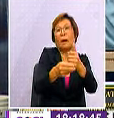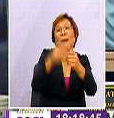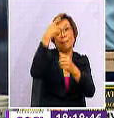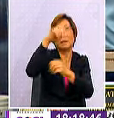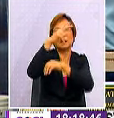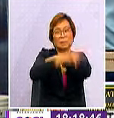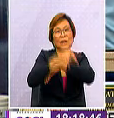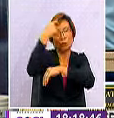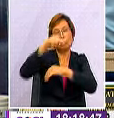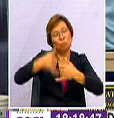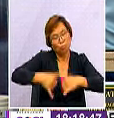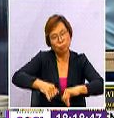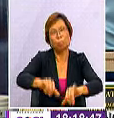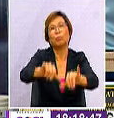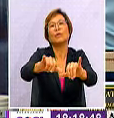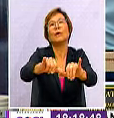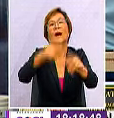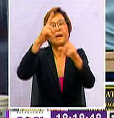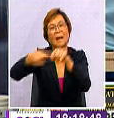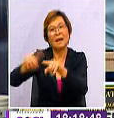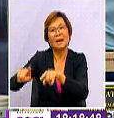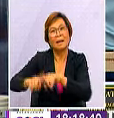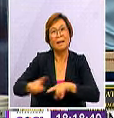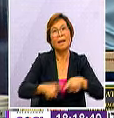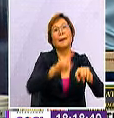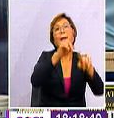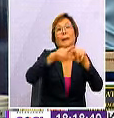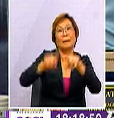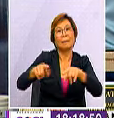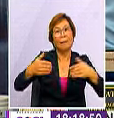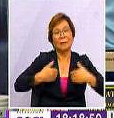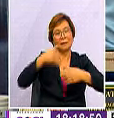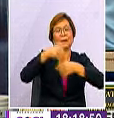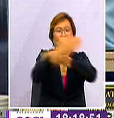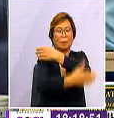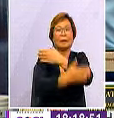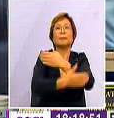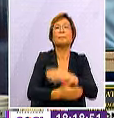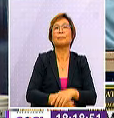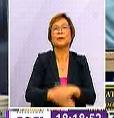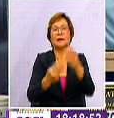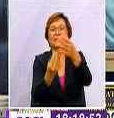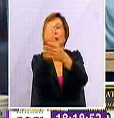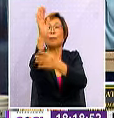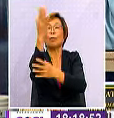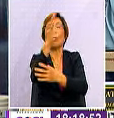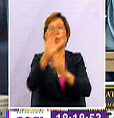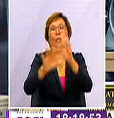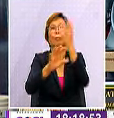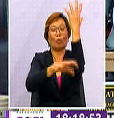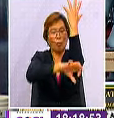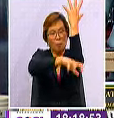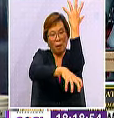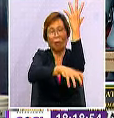untuk menjamin kelestarian biodiversiti negara. Dan kelima, melaksanakan program penanaman pokok bakau bagi